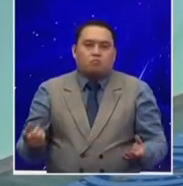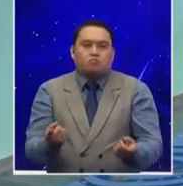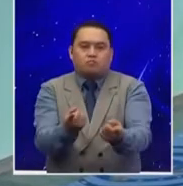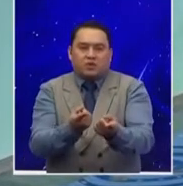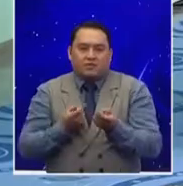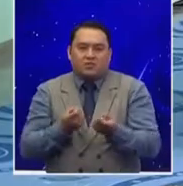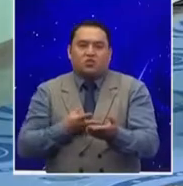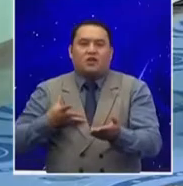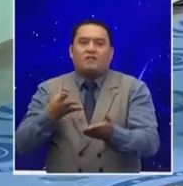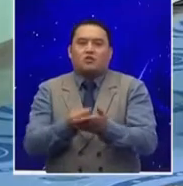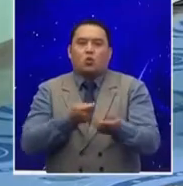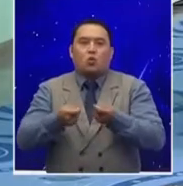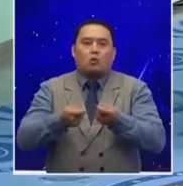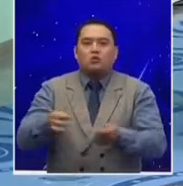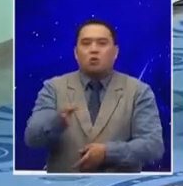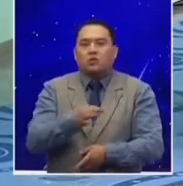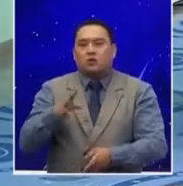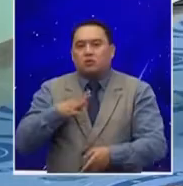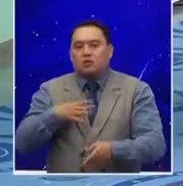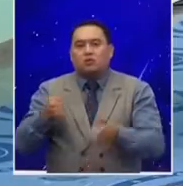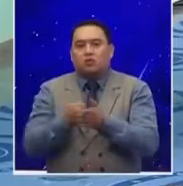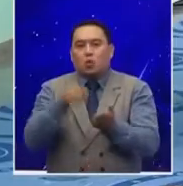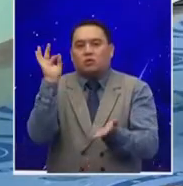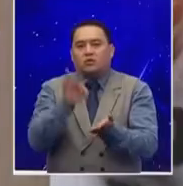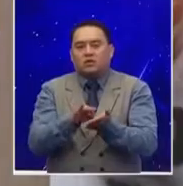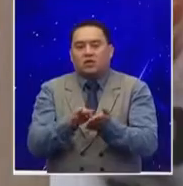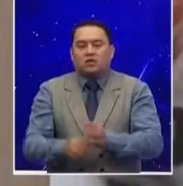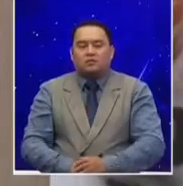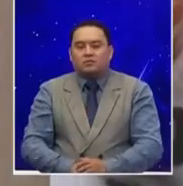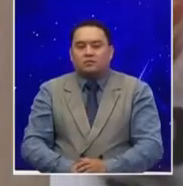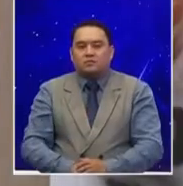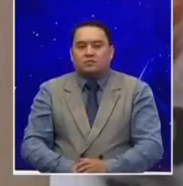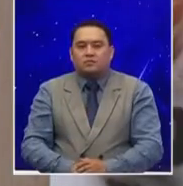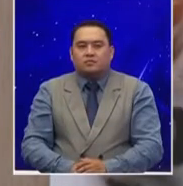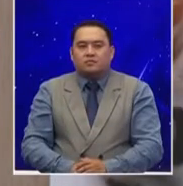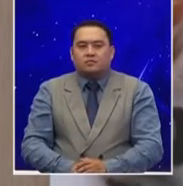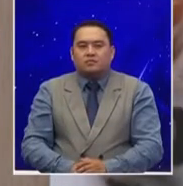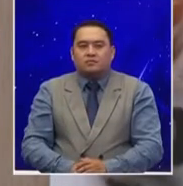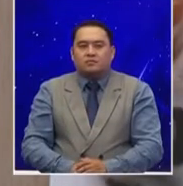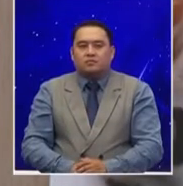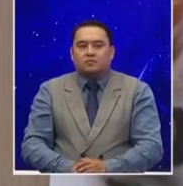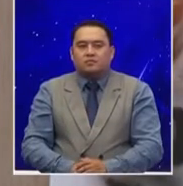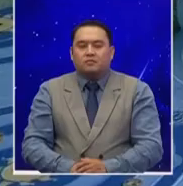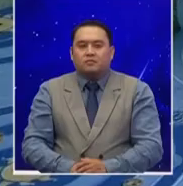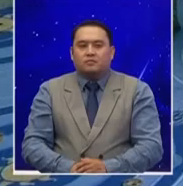привлечению частных инвестиций руководством области были достигнуты соответствующие результаты.